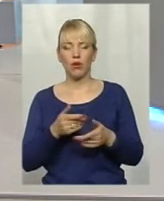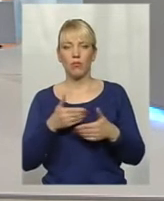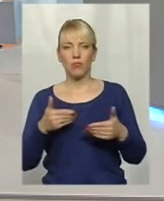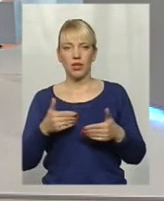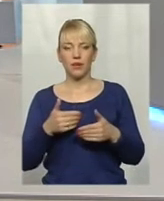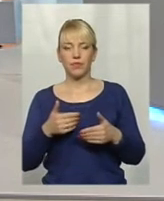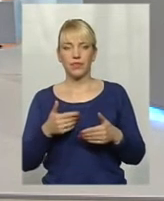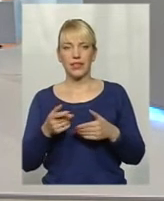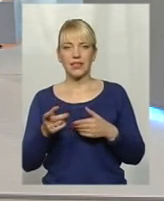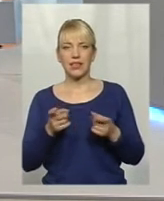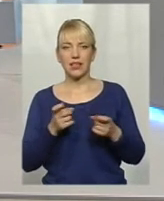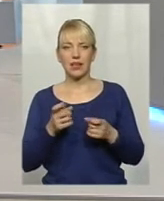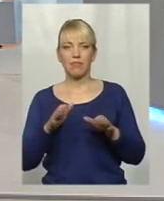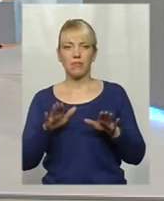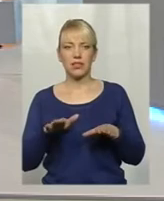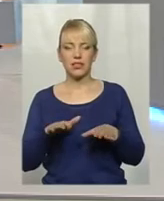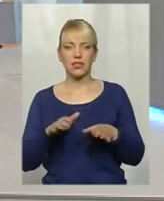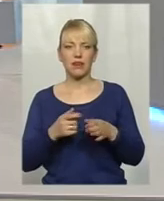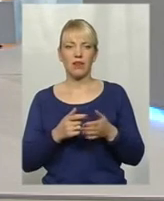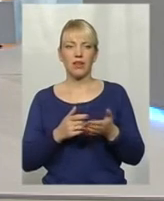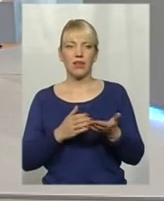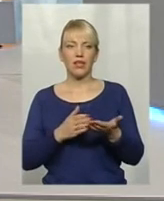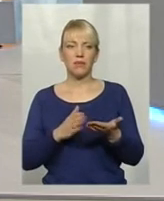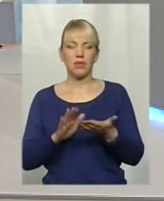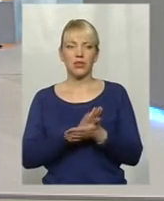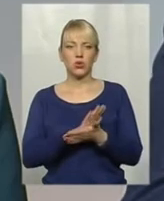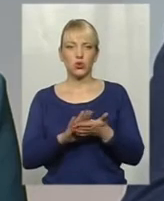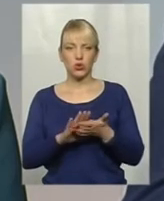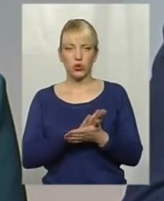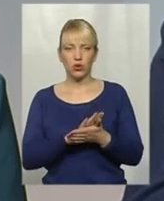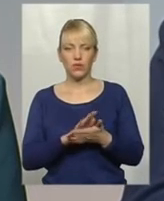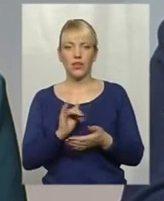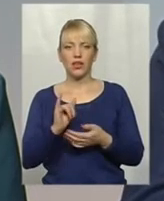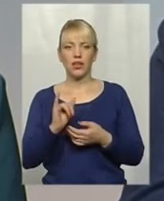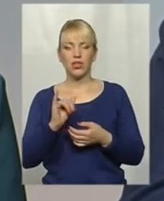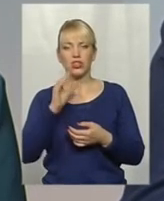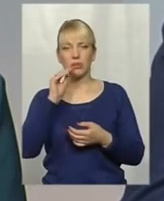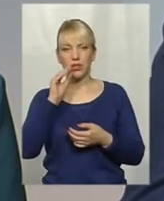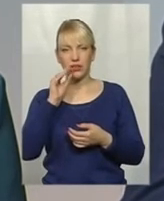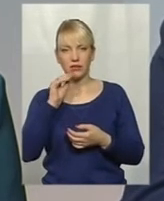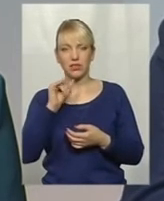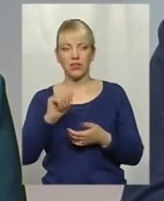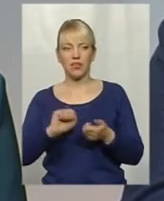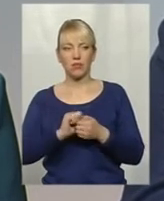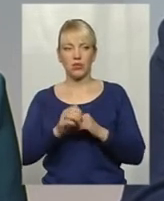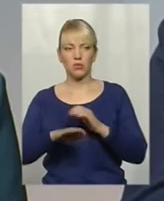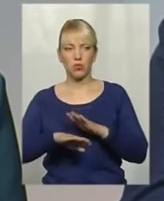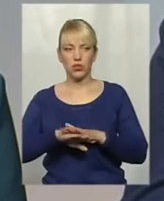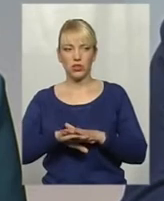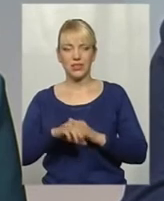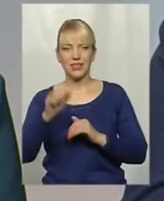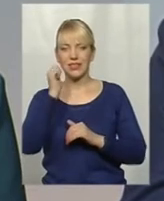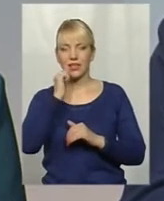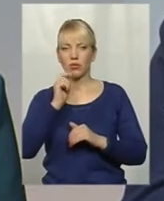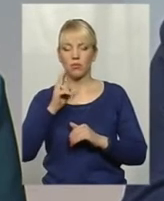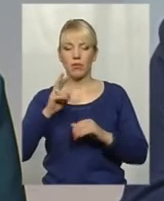місцеві центри надання безкоштовної правової допомоги. І Шепетівський, і Канець-Подільський, і Старокостянський